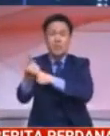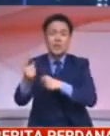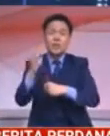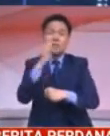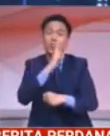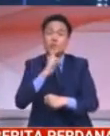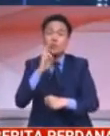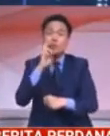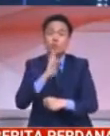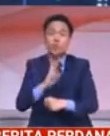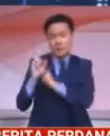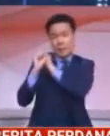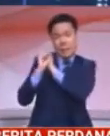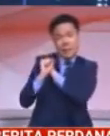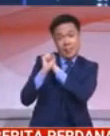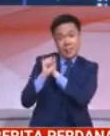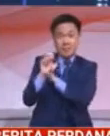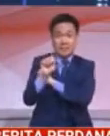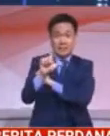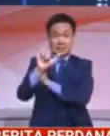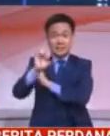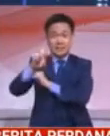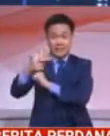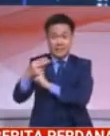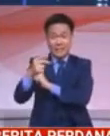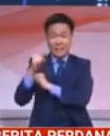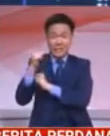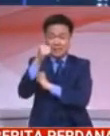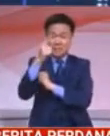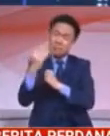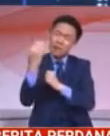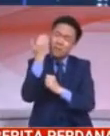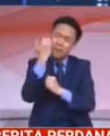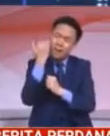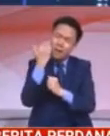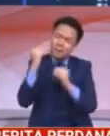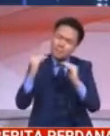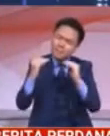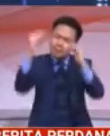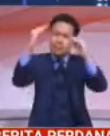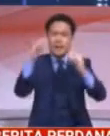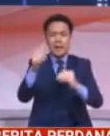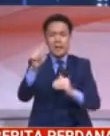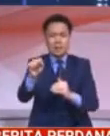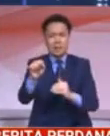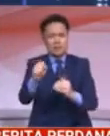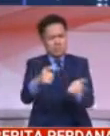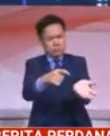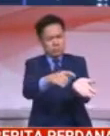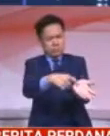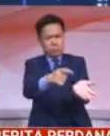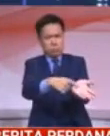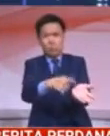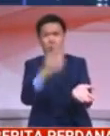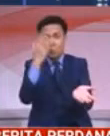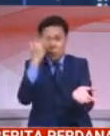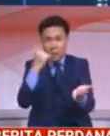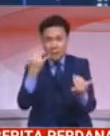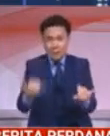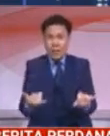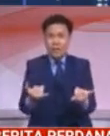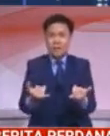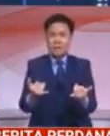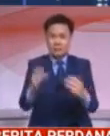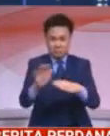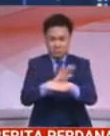Kandar Saleh, Nizar Muhammad Sabri Baca di Mahkamah Tinggi Alor Star. Mereka menuntut ganti rugi kerana perniagaan dan urusan